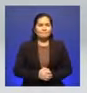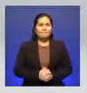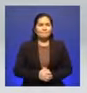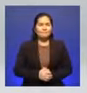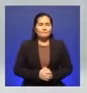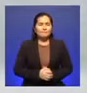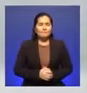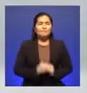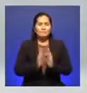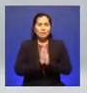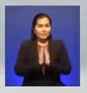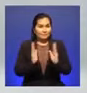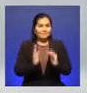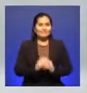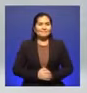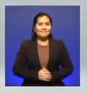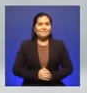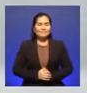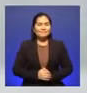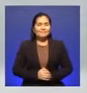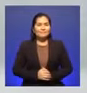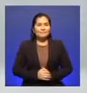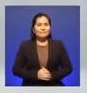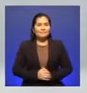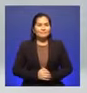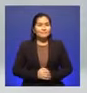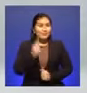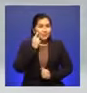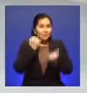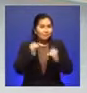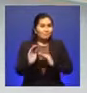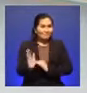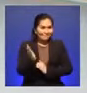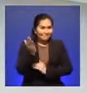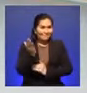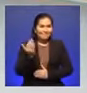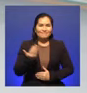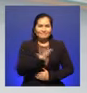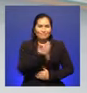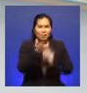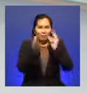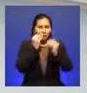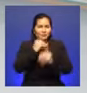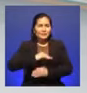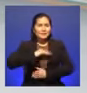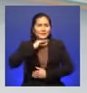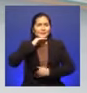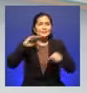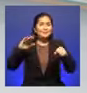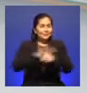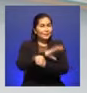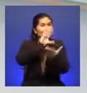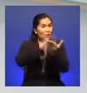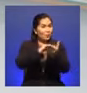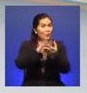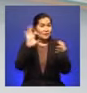ค่ะต้องขอขอบคุณอาจารย์ณภาพรนะคะคิดว่าเช้านี้เราคงเต็มอิ่มไปกับข้อมูลเรื่อง